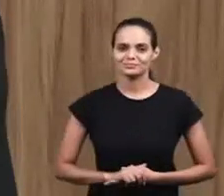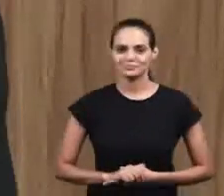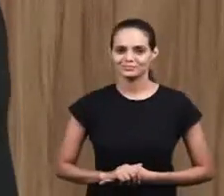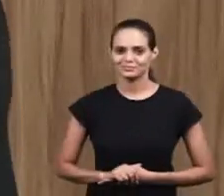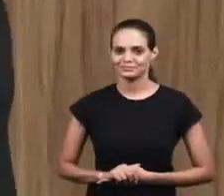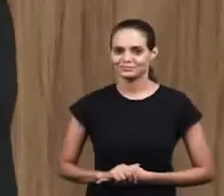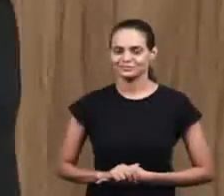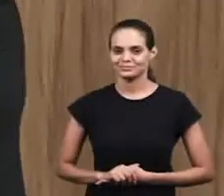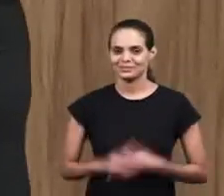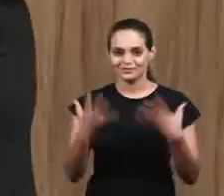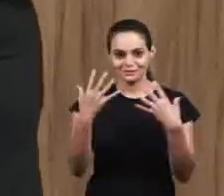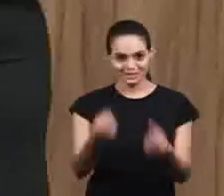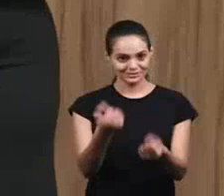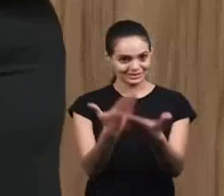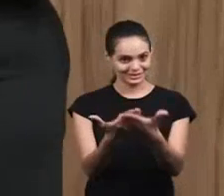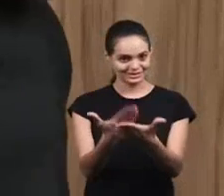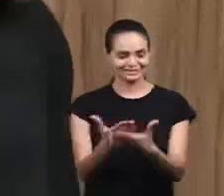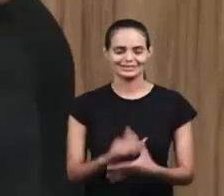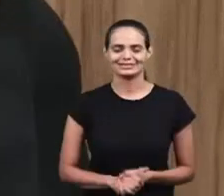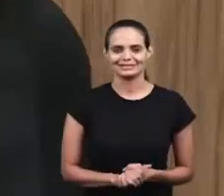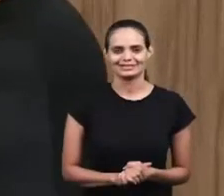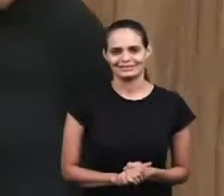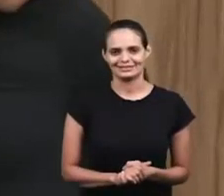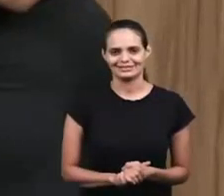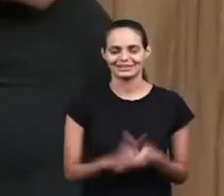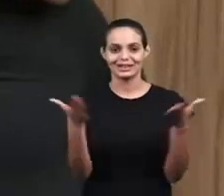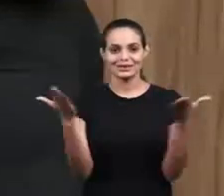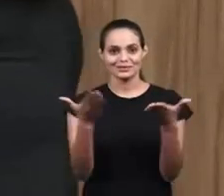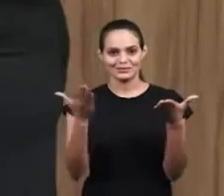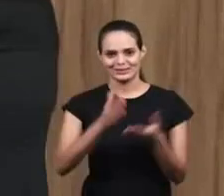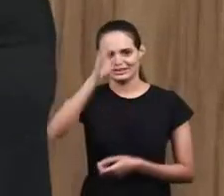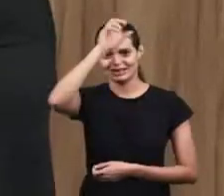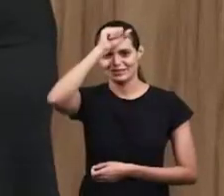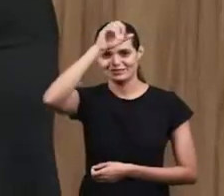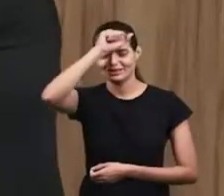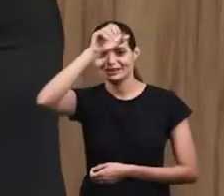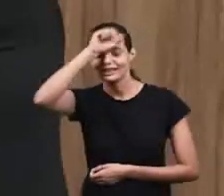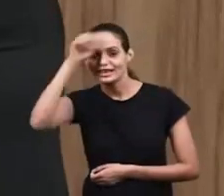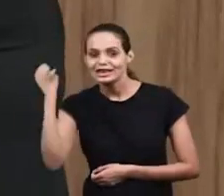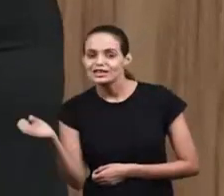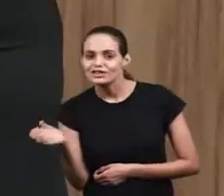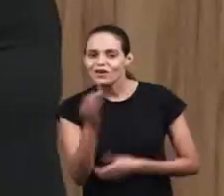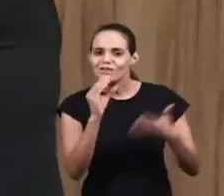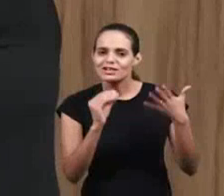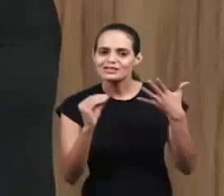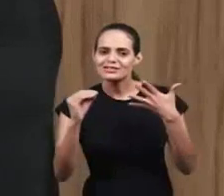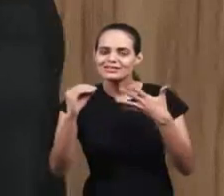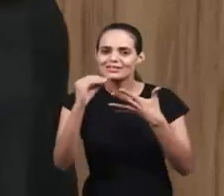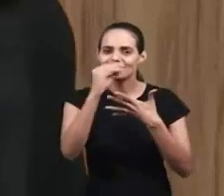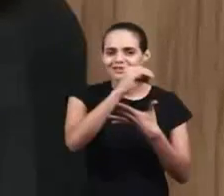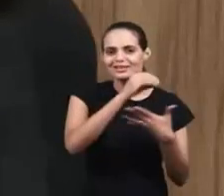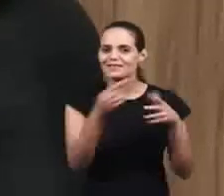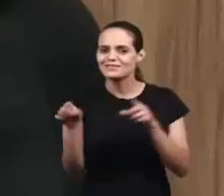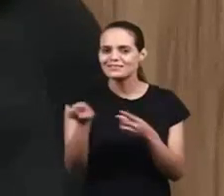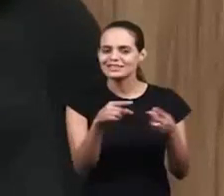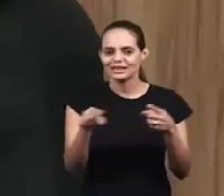Sendet uns eure Videos weiterhin an diese Adresse hier unten ein. Lasst uns